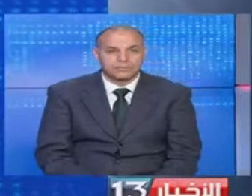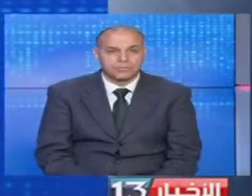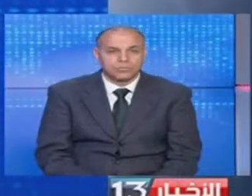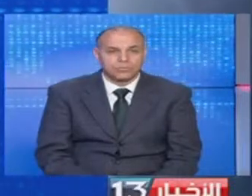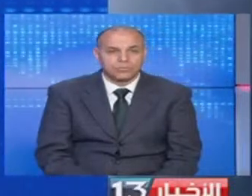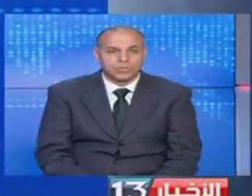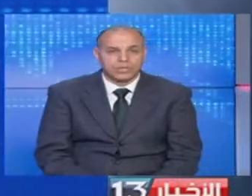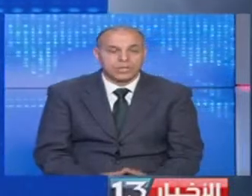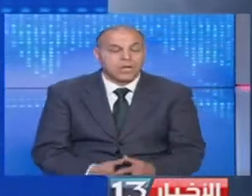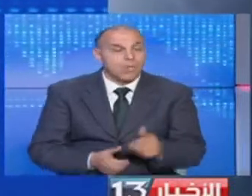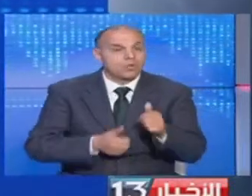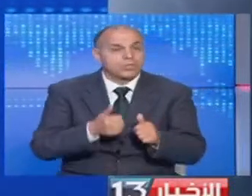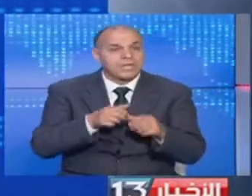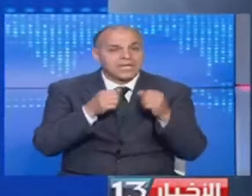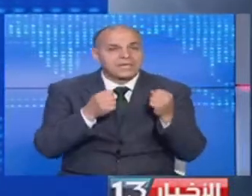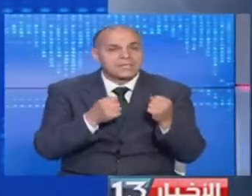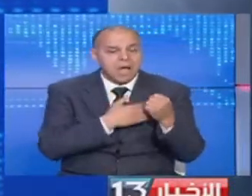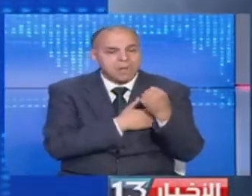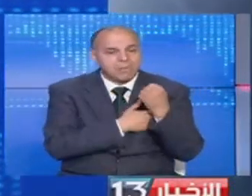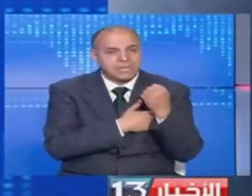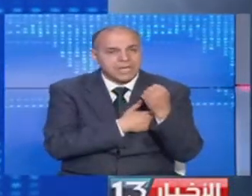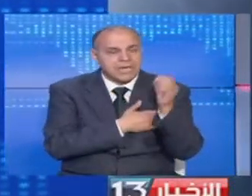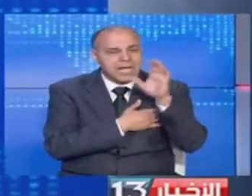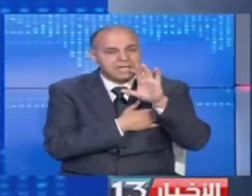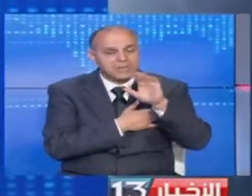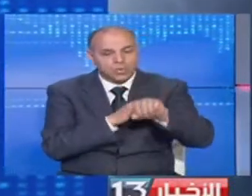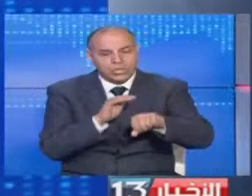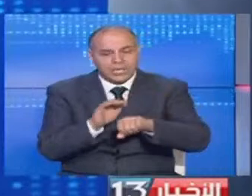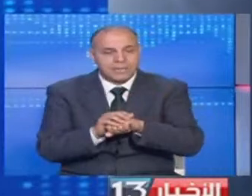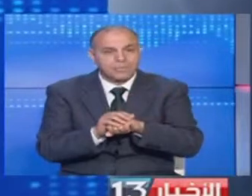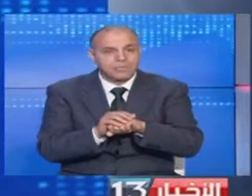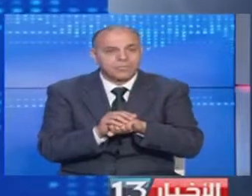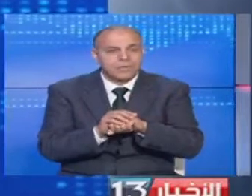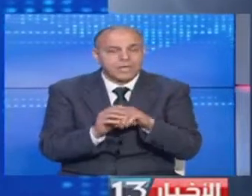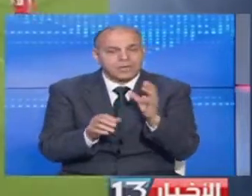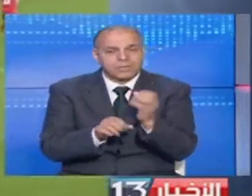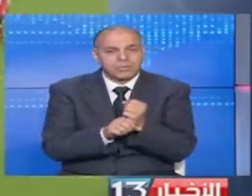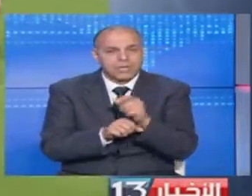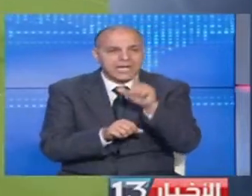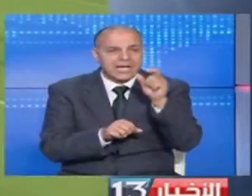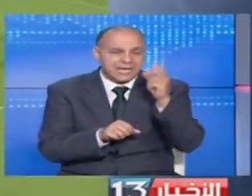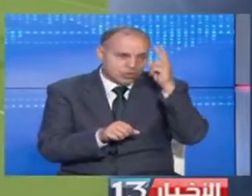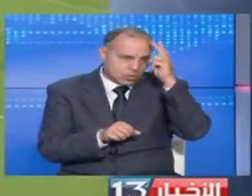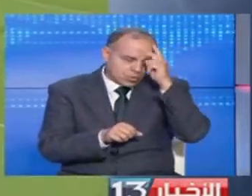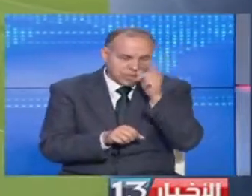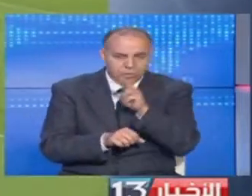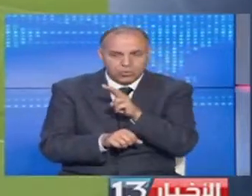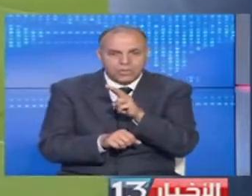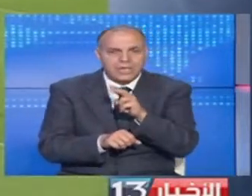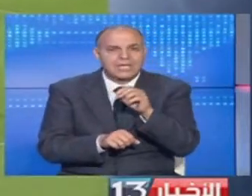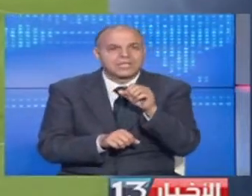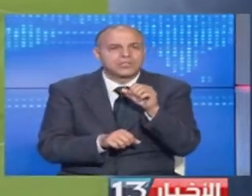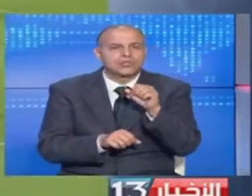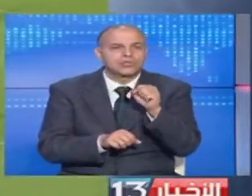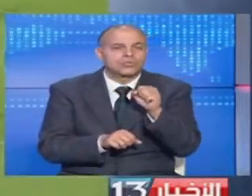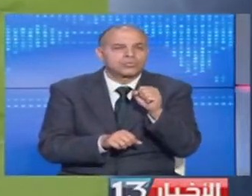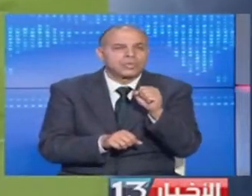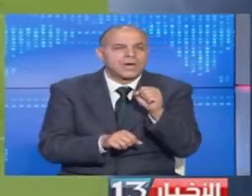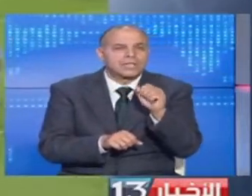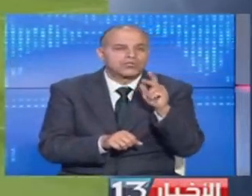وفي مسابقه كاس رابطه ابطال اسيا لكره القدم تغلب الهلال السعودي على ضيفه استقلال دشن